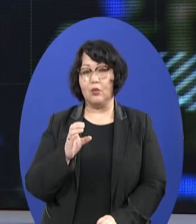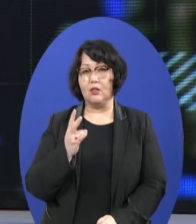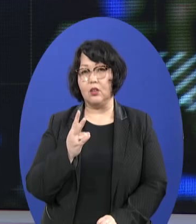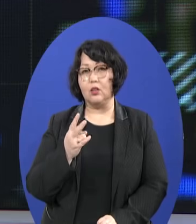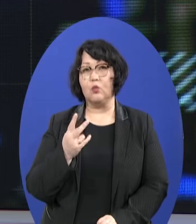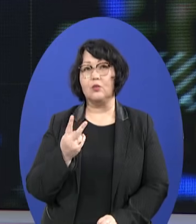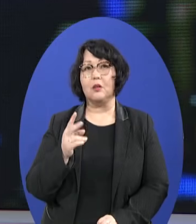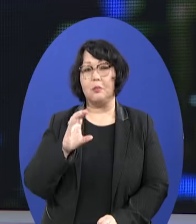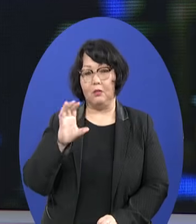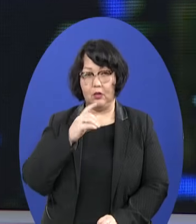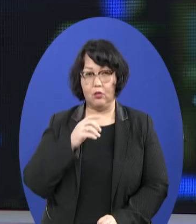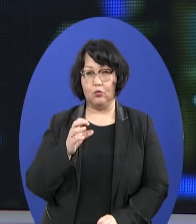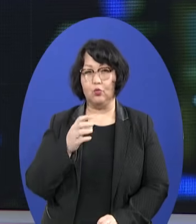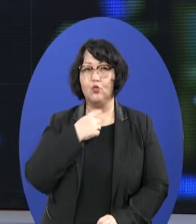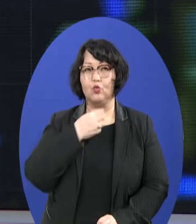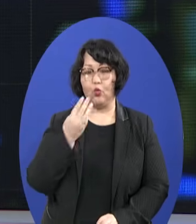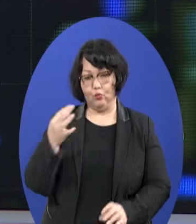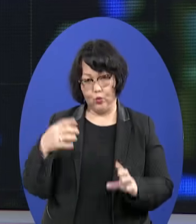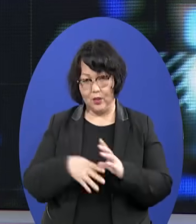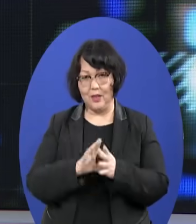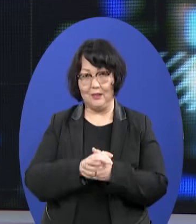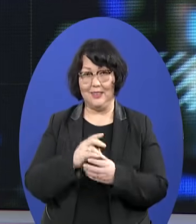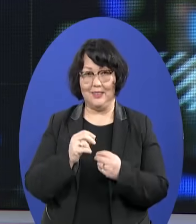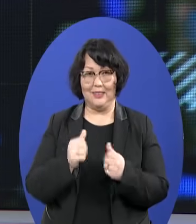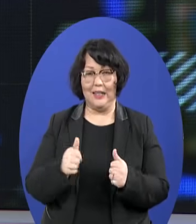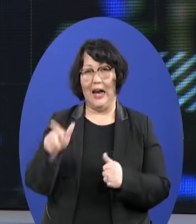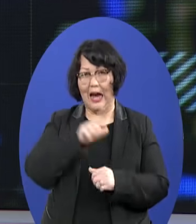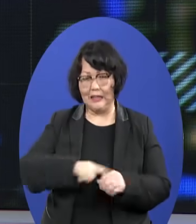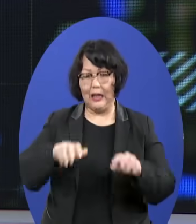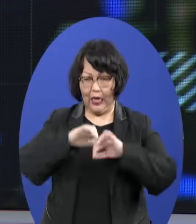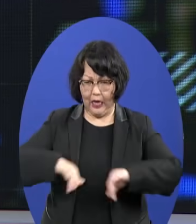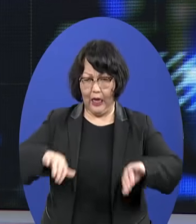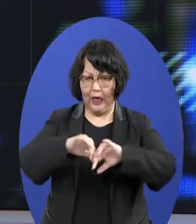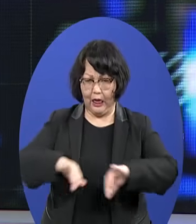зүлжээний найдвартай байдлыг хангаж, жилийн жилд зам дээр газар ухаж засвар